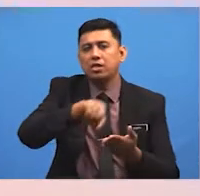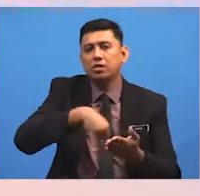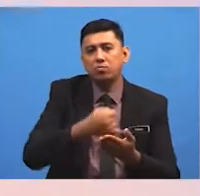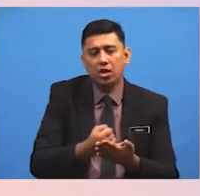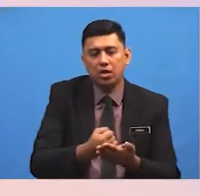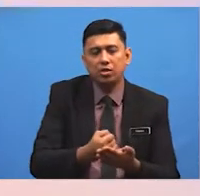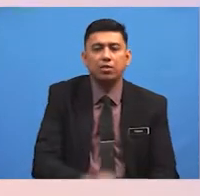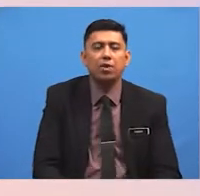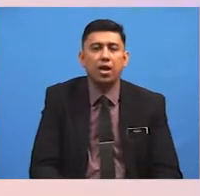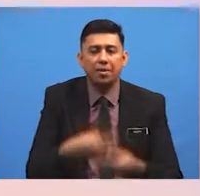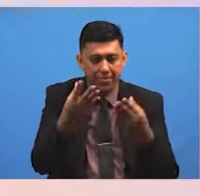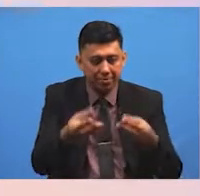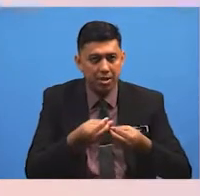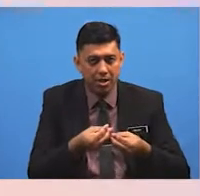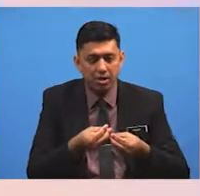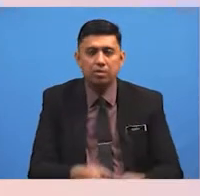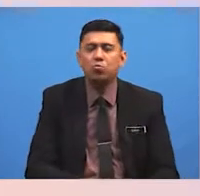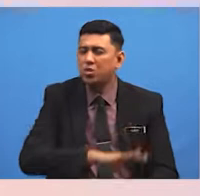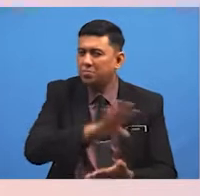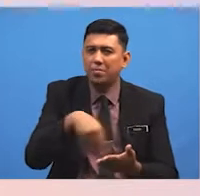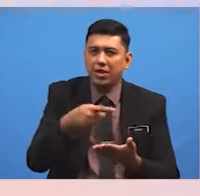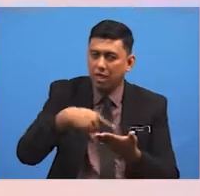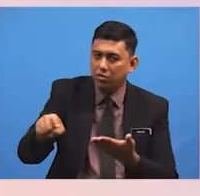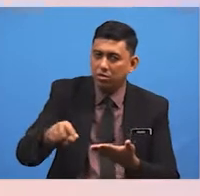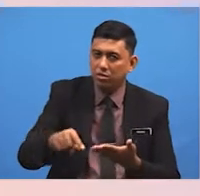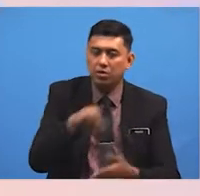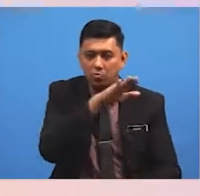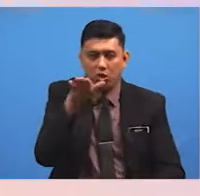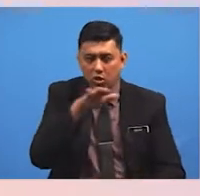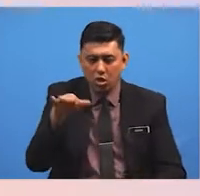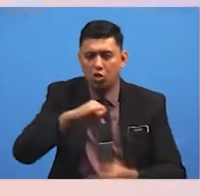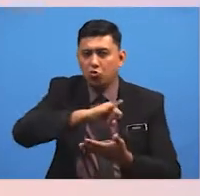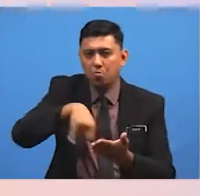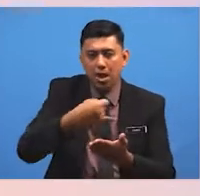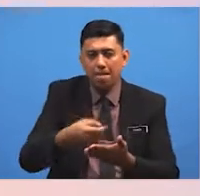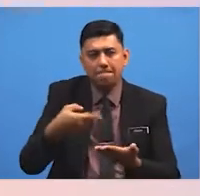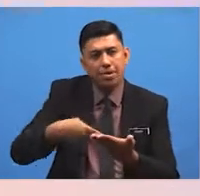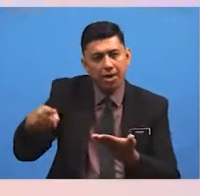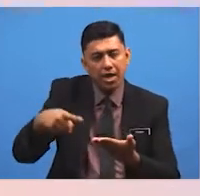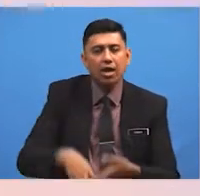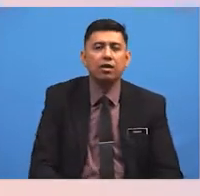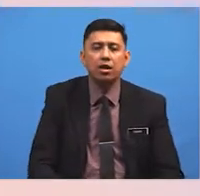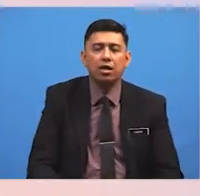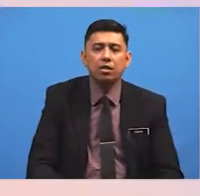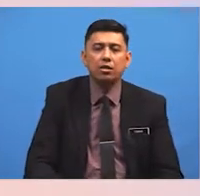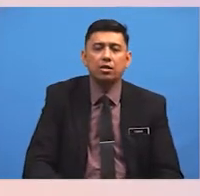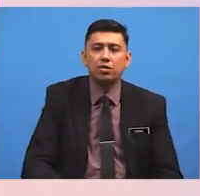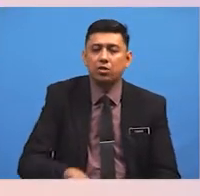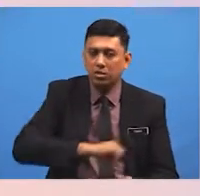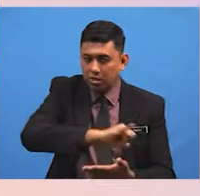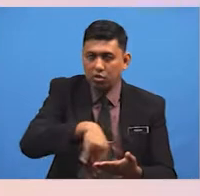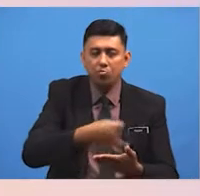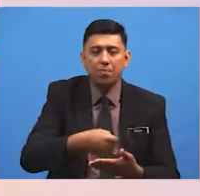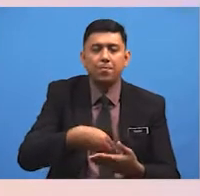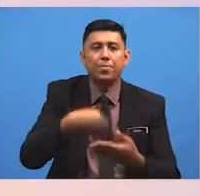jumlah di baris jumlah penerimaan menikah the semua pembayaran di baris jumlah pembayaran jumlah penerimaan